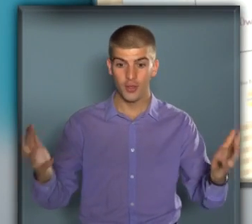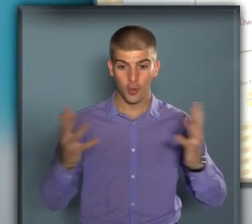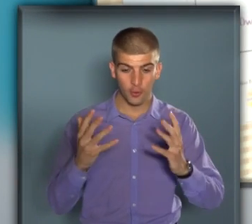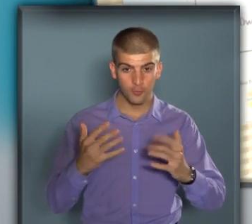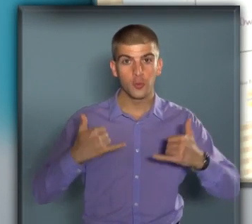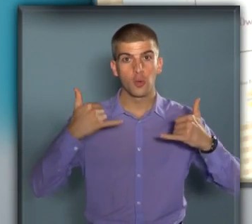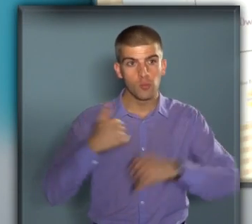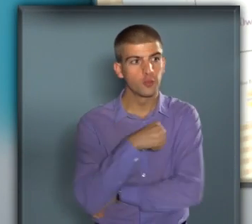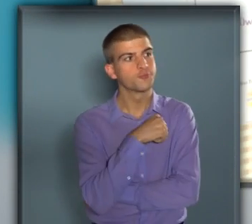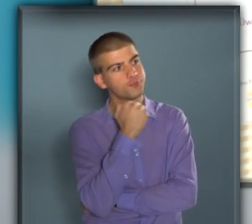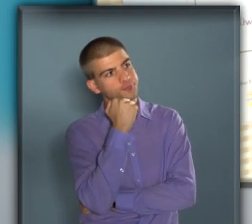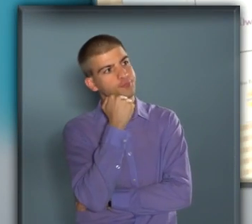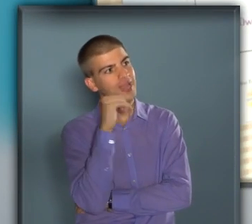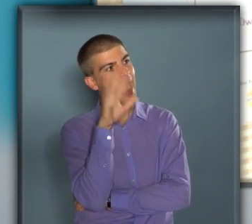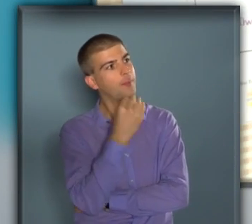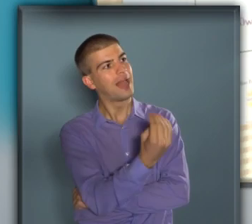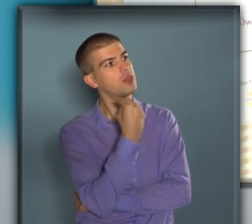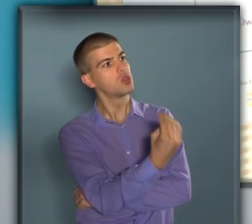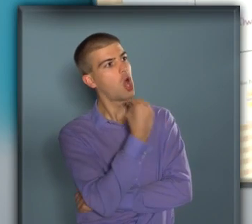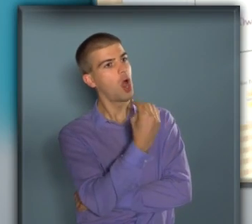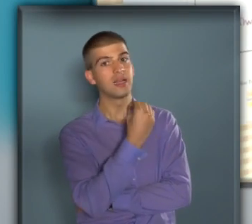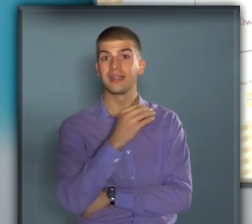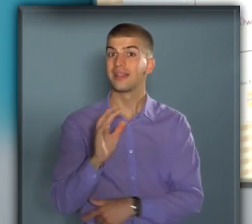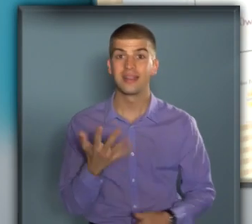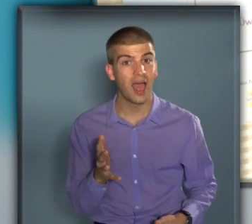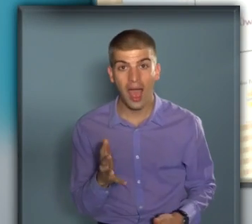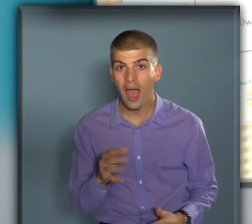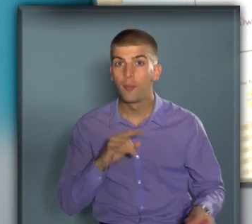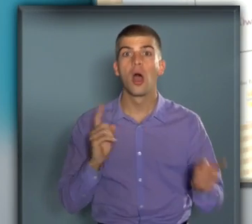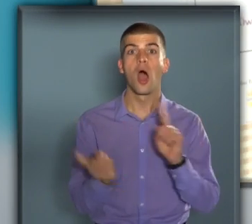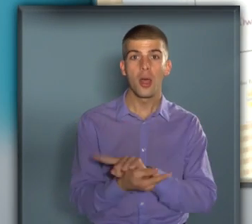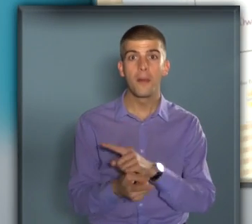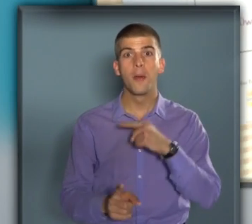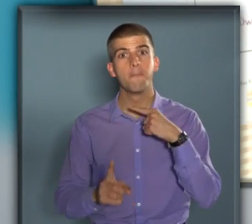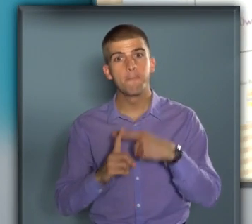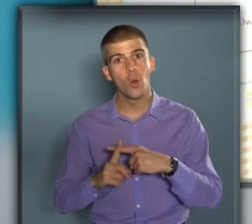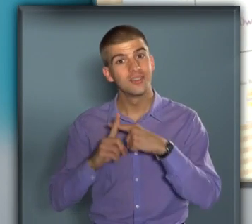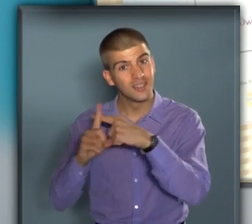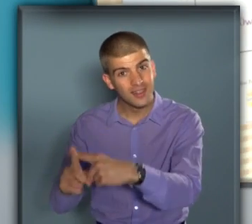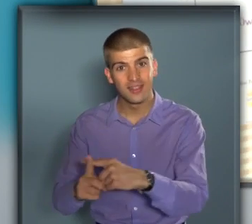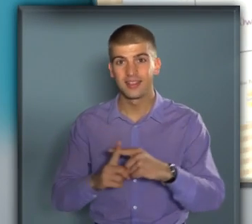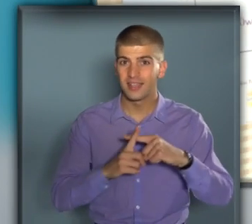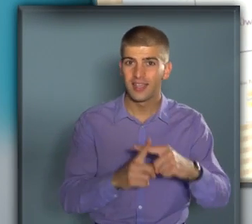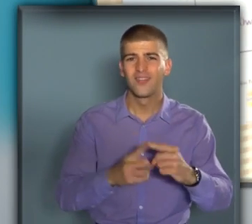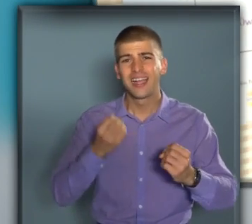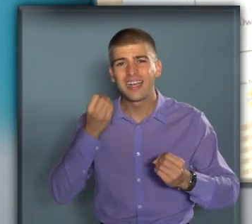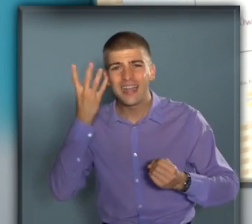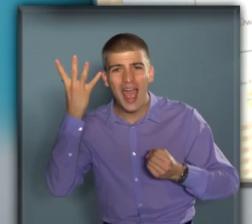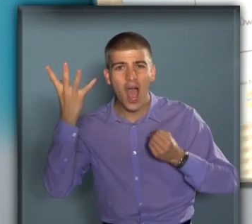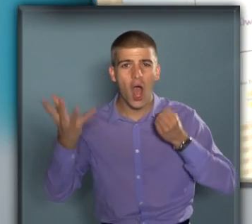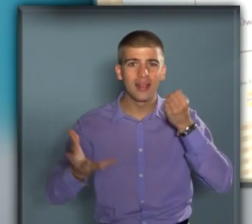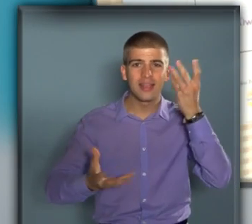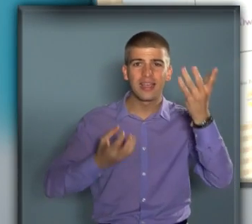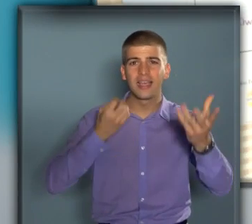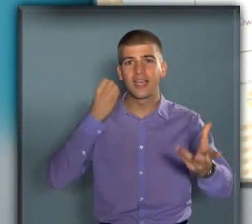elméleti fejtágításban van részük, hanem egy nagyon pozitív, nagyon kreatív,